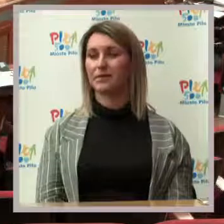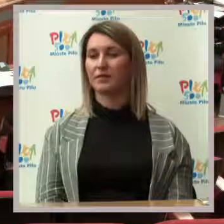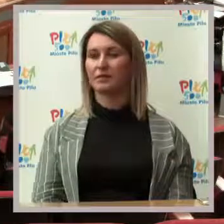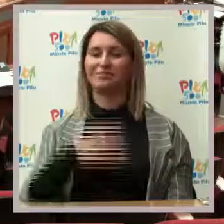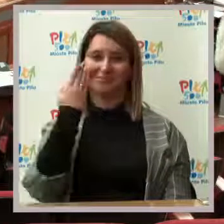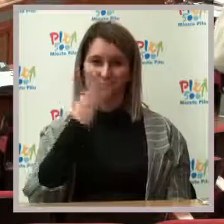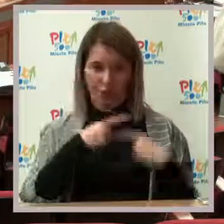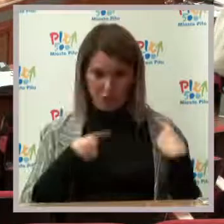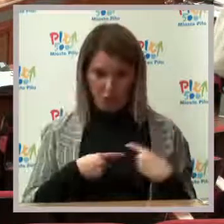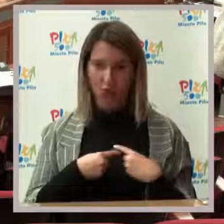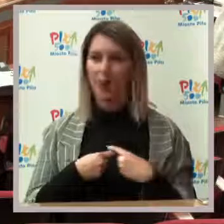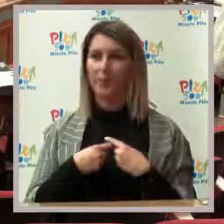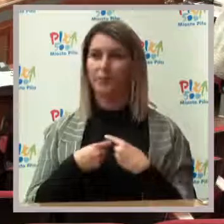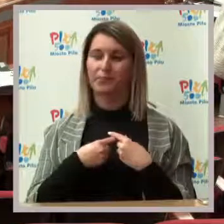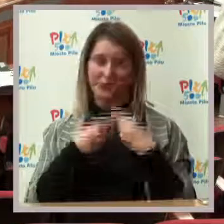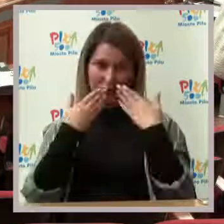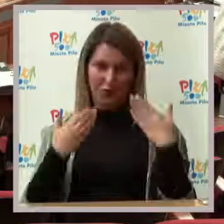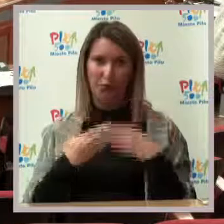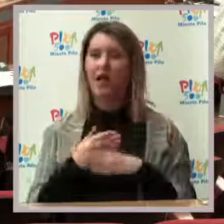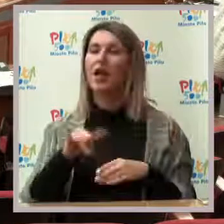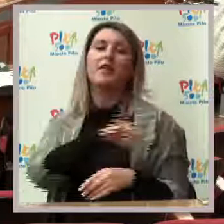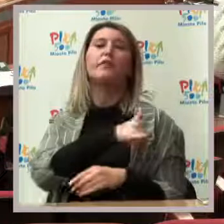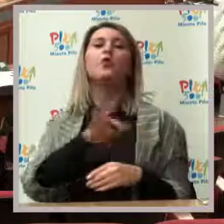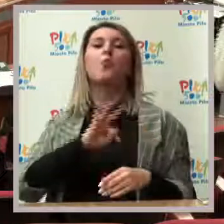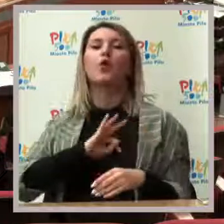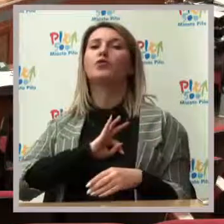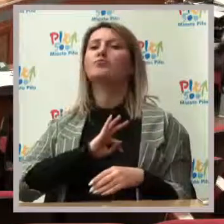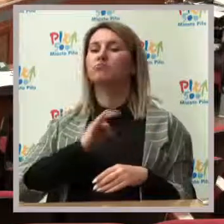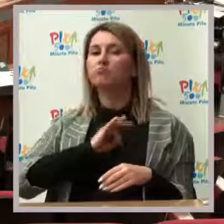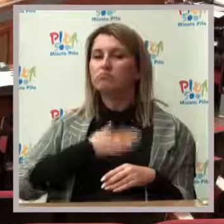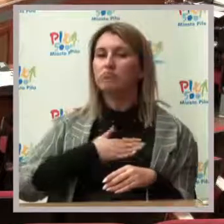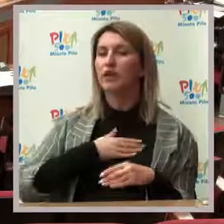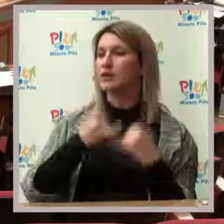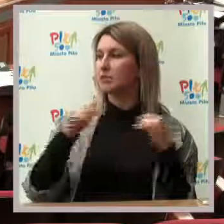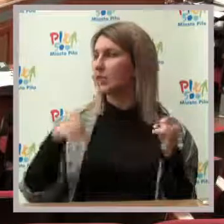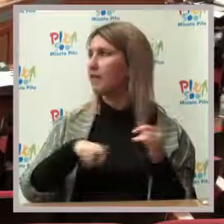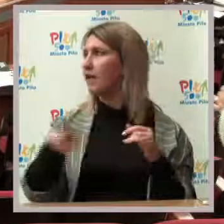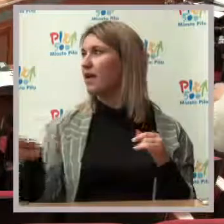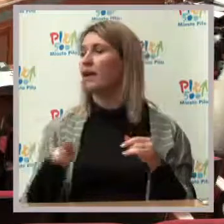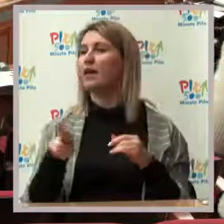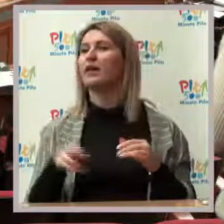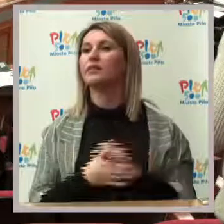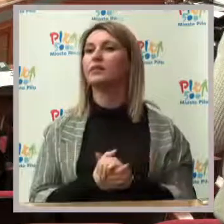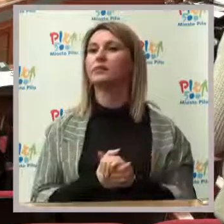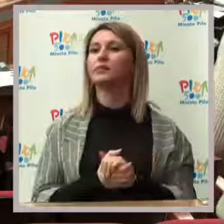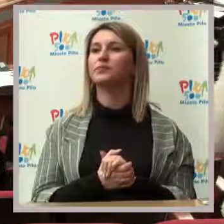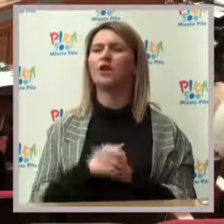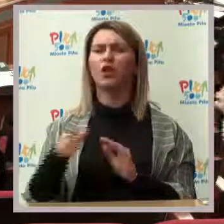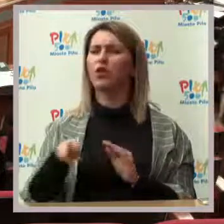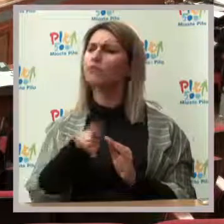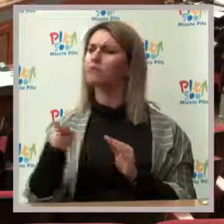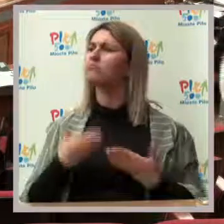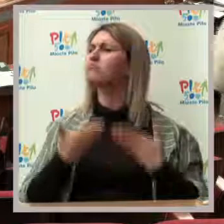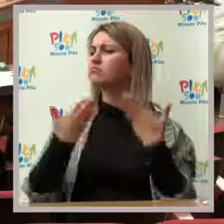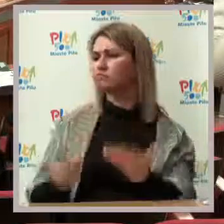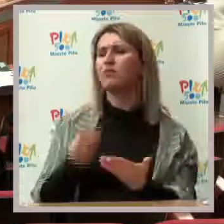Bardzo dziękuję w imieniu własnym wszystkich radnych, bo to Rada przecież też te pieniądze dzieli.